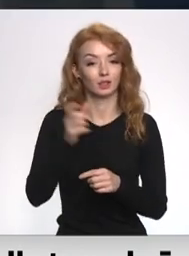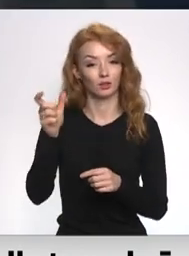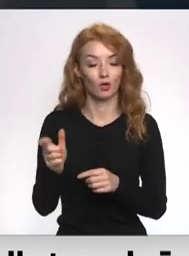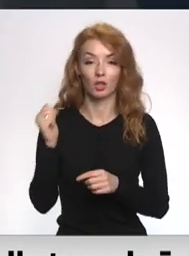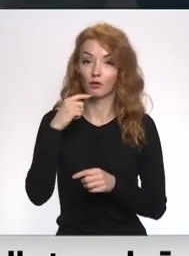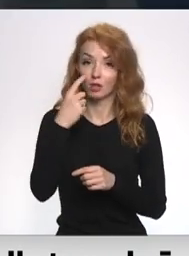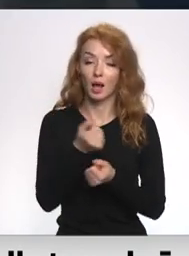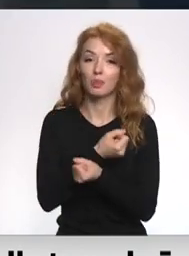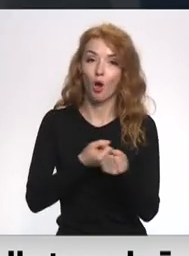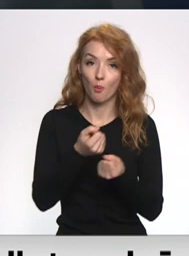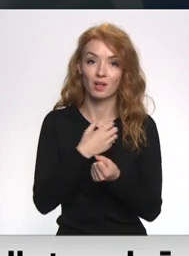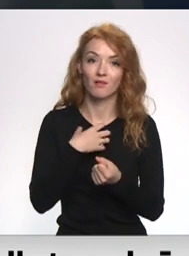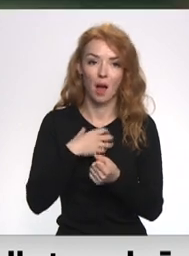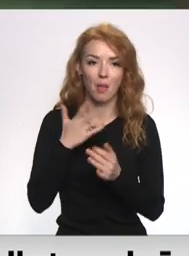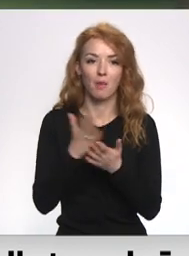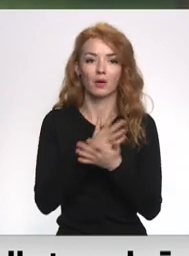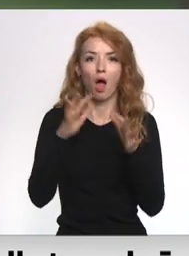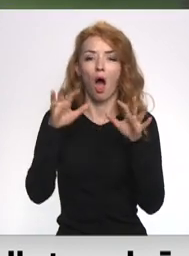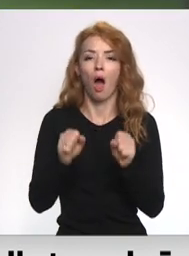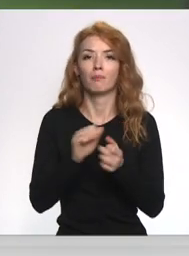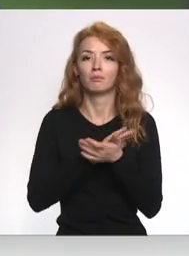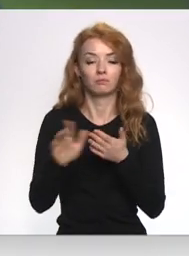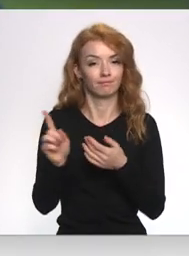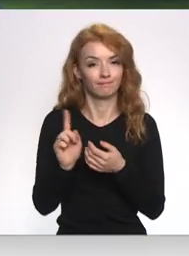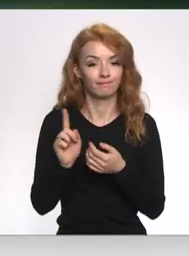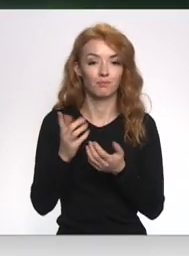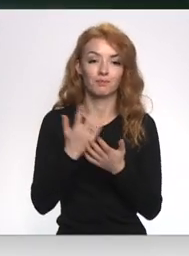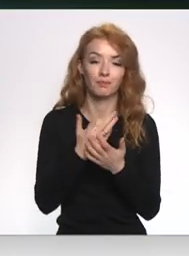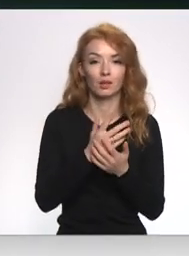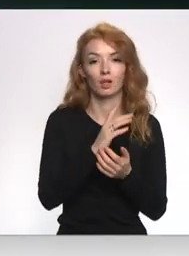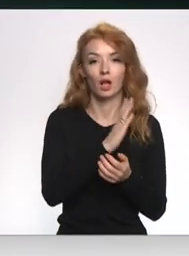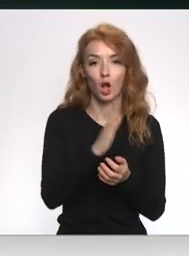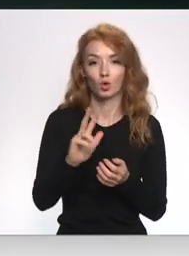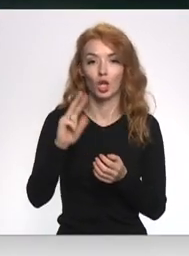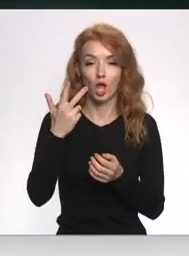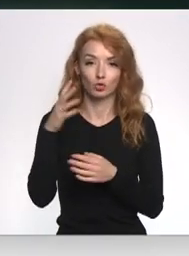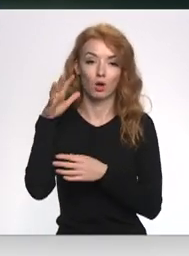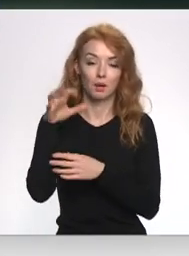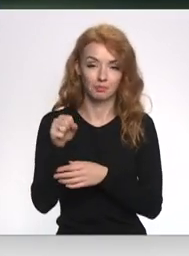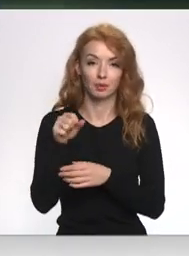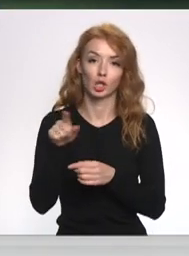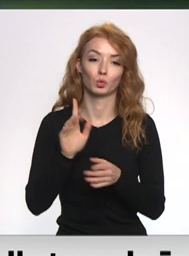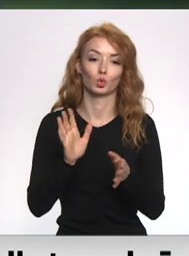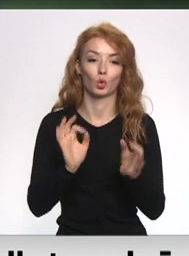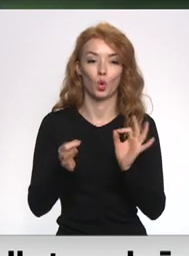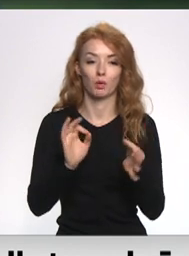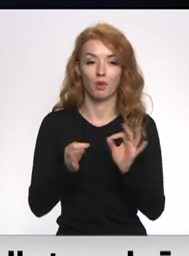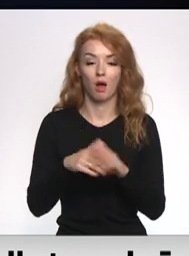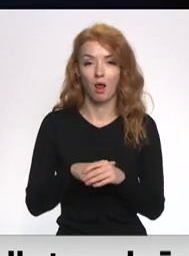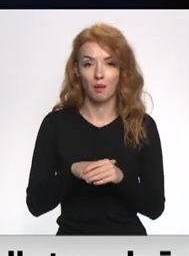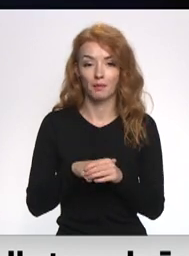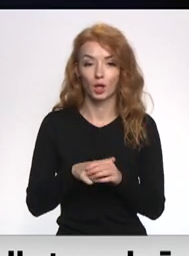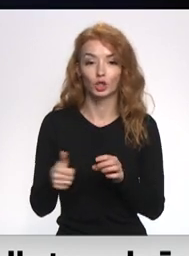tikai, nevis tā, ka pavisam izslēgt. Tā kā bija rakstīts, varbūt caur vienu izlaižot, tas būtu normāli, jā.